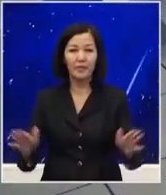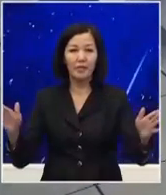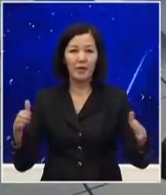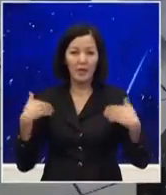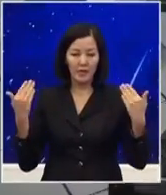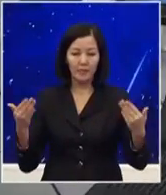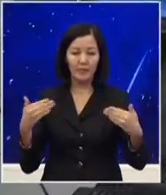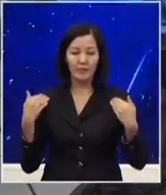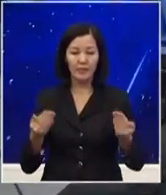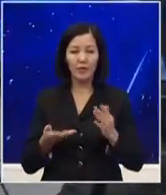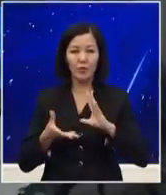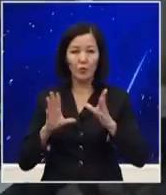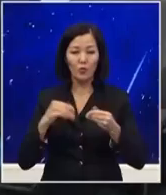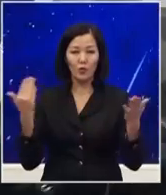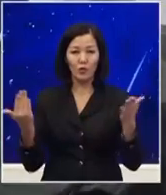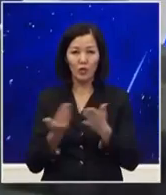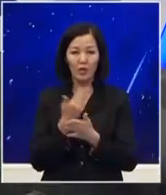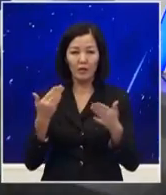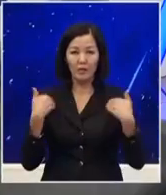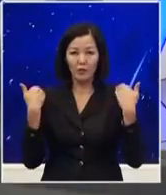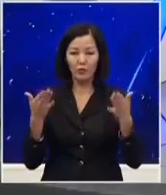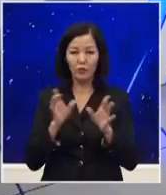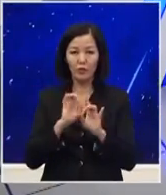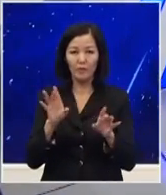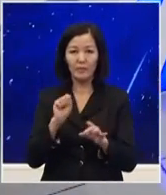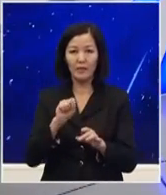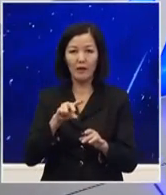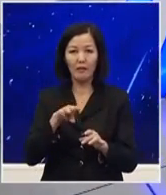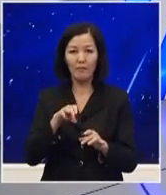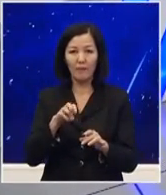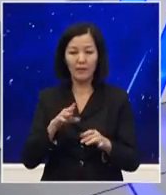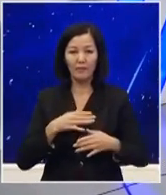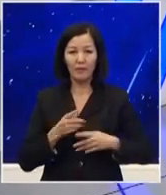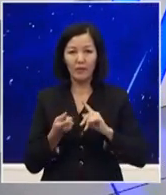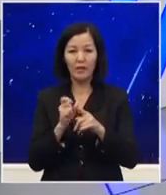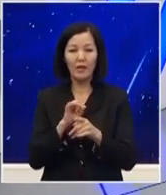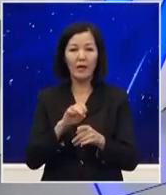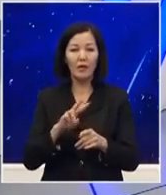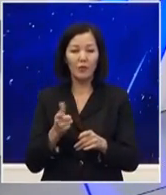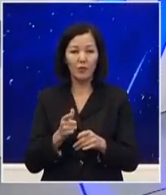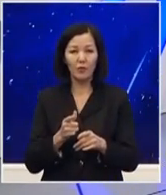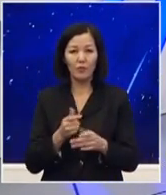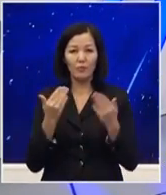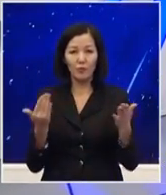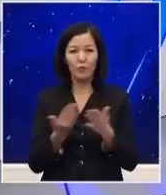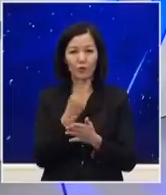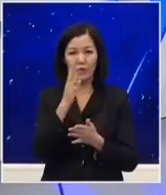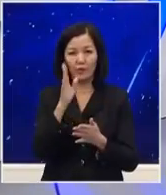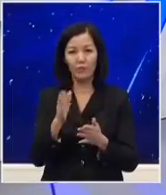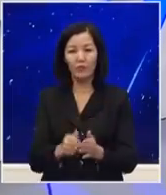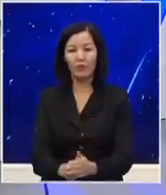Ассаламу алейкум, қадірменді көрермен, тікелей эфирде қорытынды жаңалықтар, студияда Алмат Хамид, сурда аудармада Айгүл Жұмашқызы. Бүгін